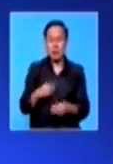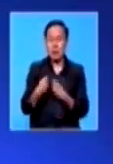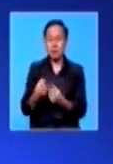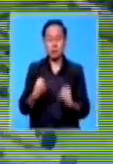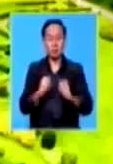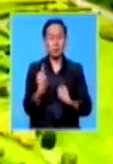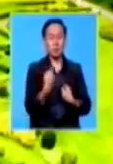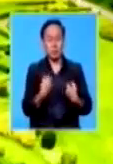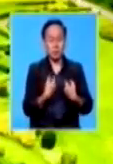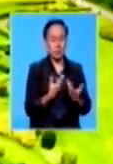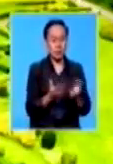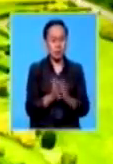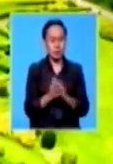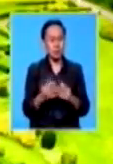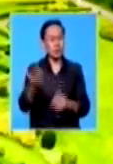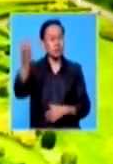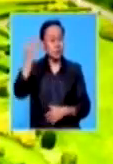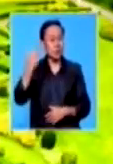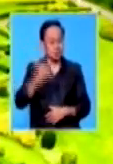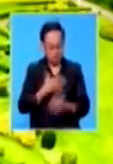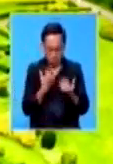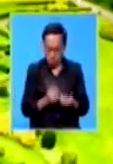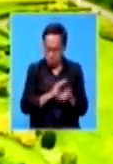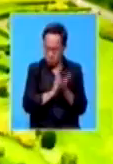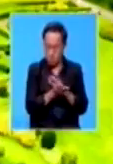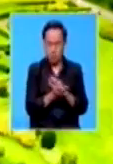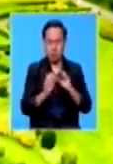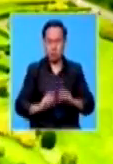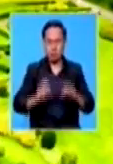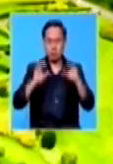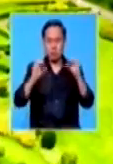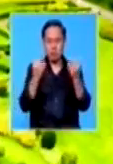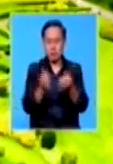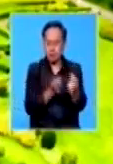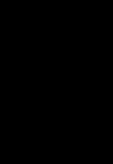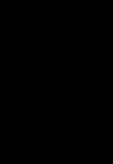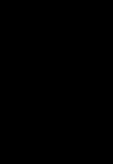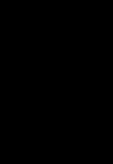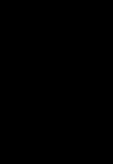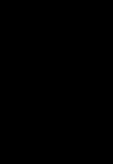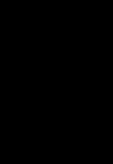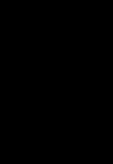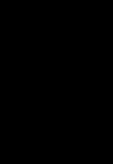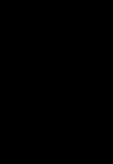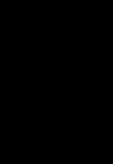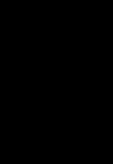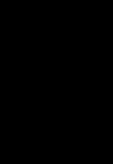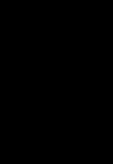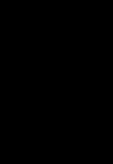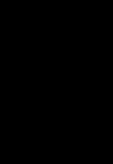แล้วมันจะไปได้ไหมล่ะนี่แหละคือสิ่งที่มันแตกต่างของผมรัฐบาลนี้นะพูดถึงการไปรูปนะ